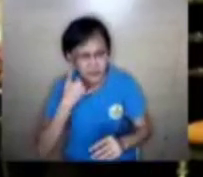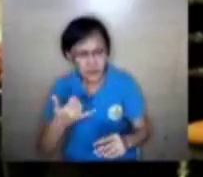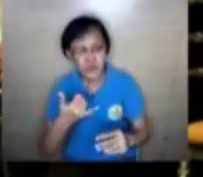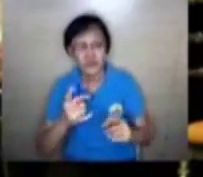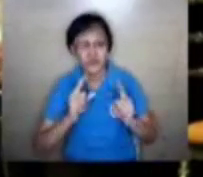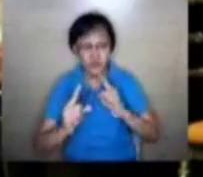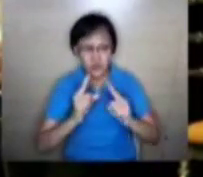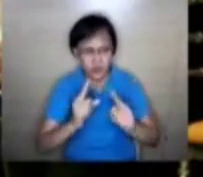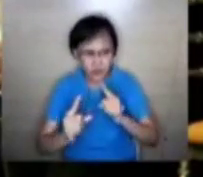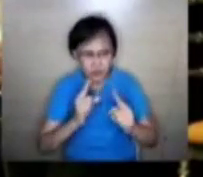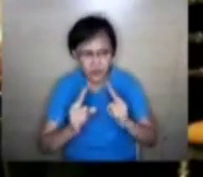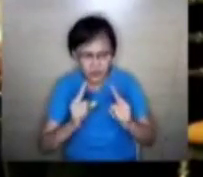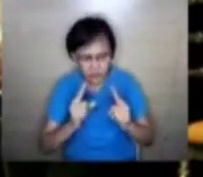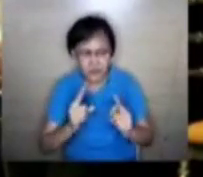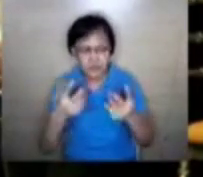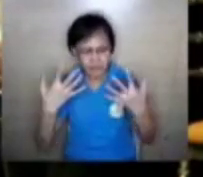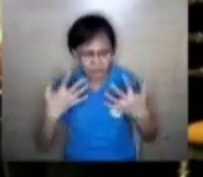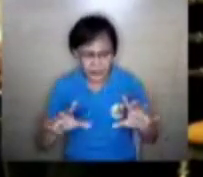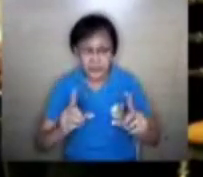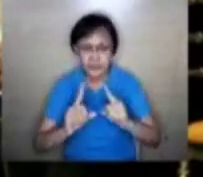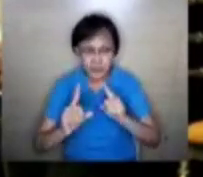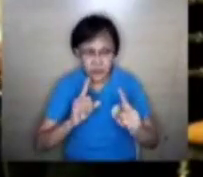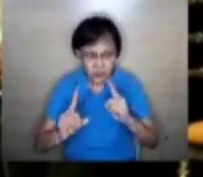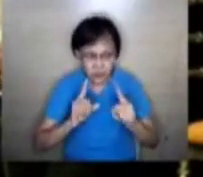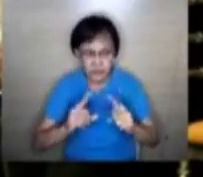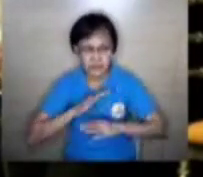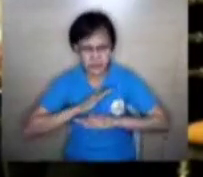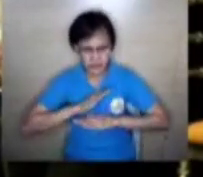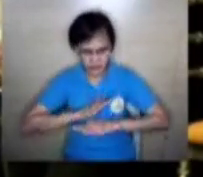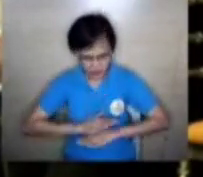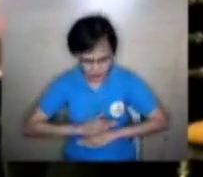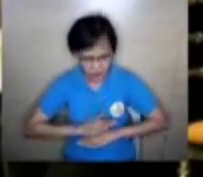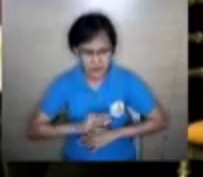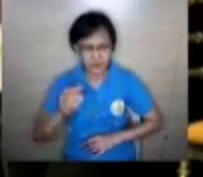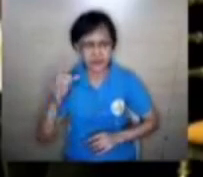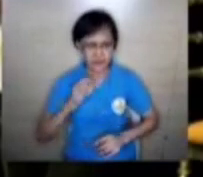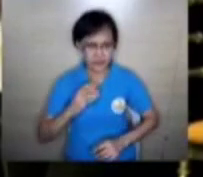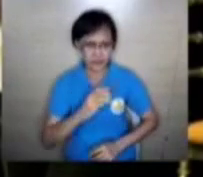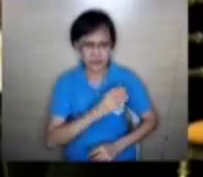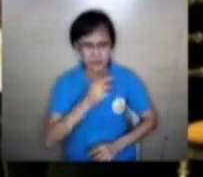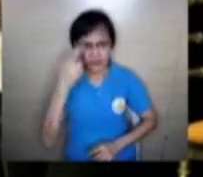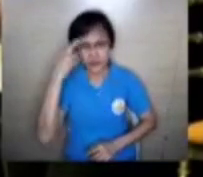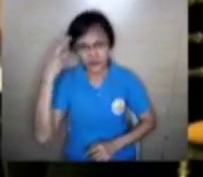ay malilinawan na po ako, si Congressman Roman Romulo.